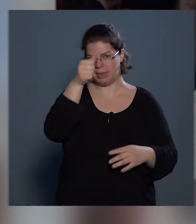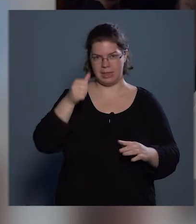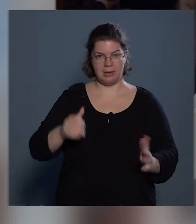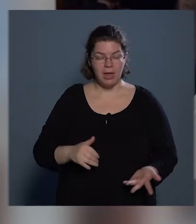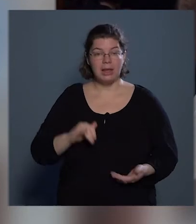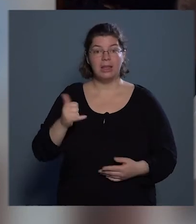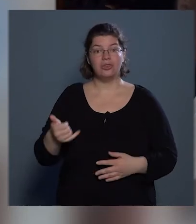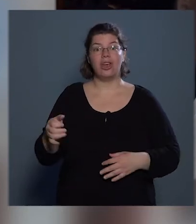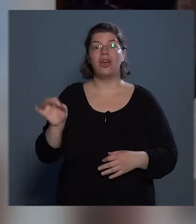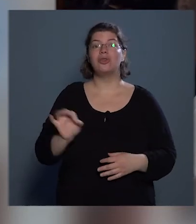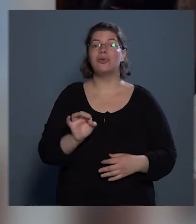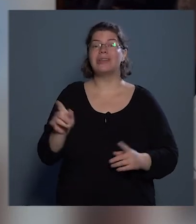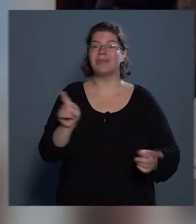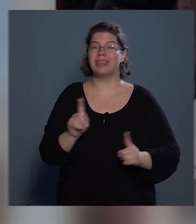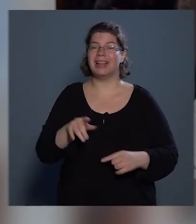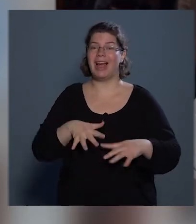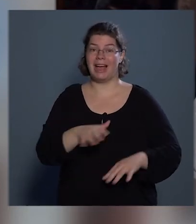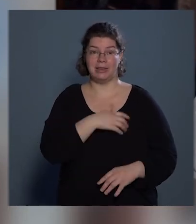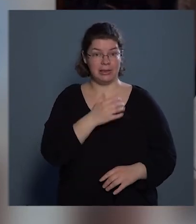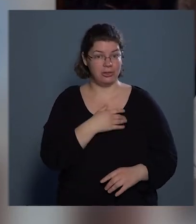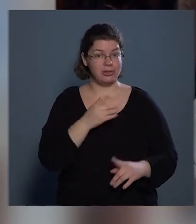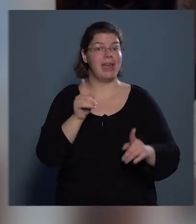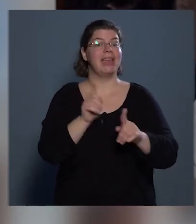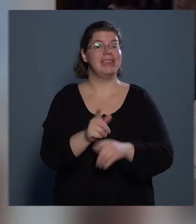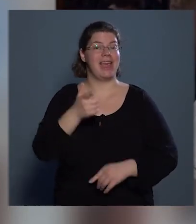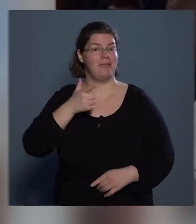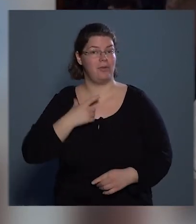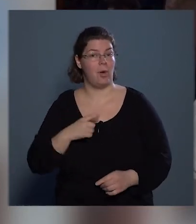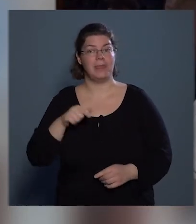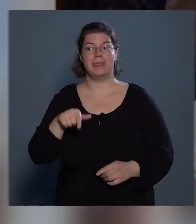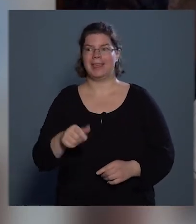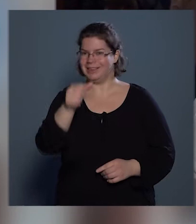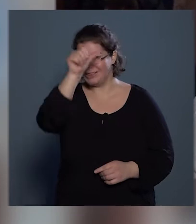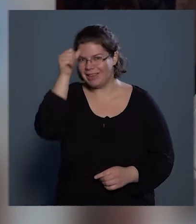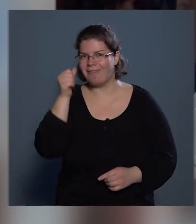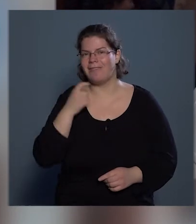József Attila általános iskola az ilyen volt. Ő neki neve volt.